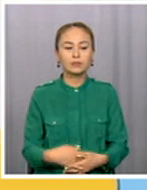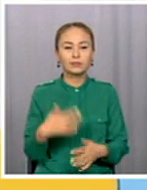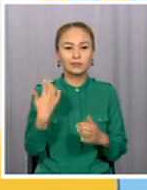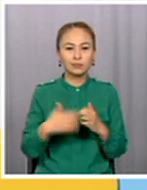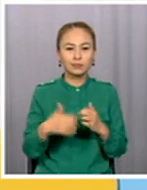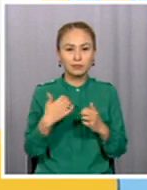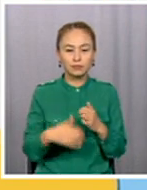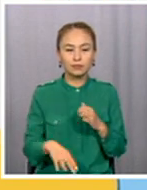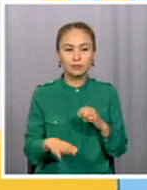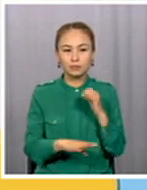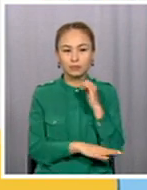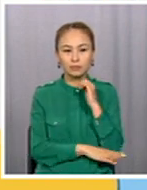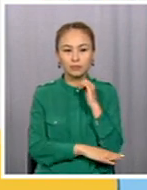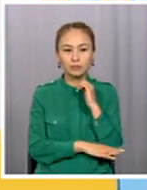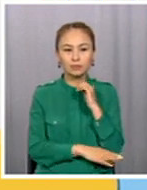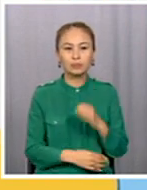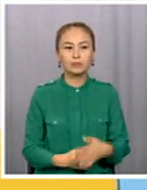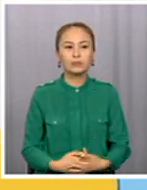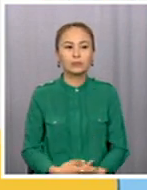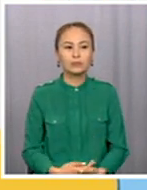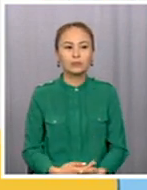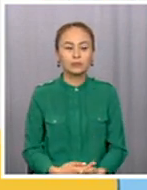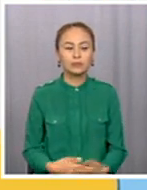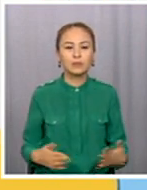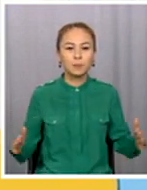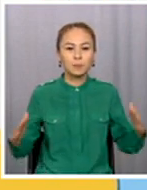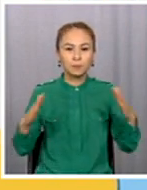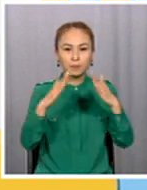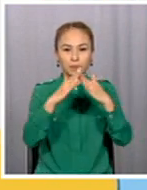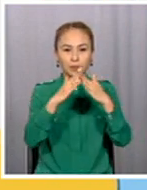аласа ағаш, бейік тау,